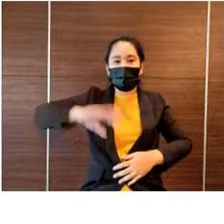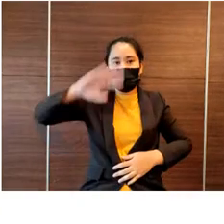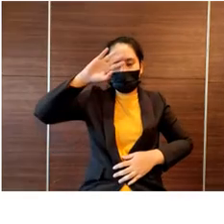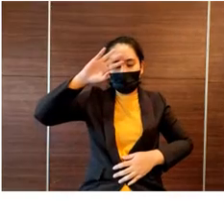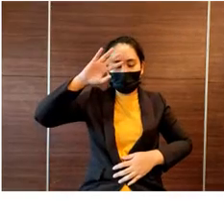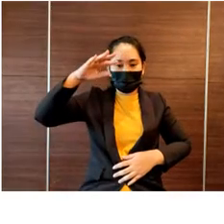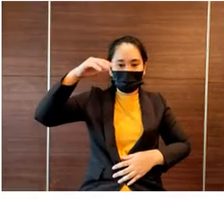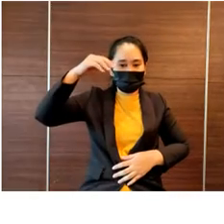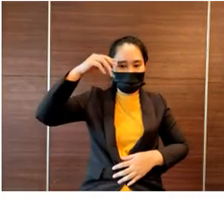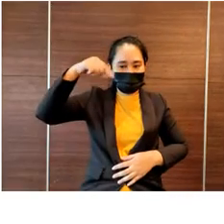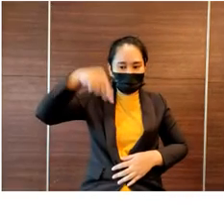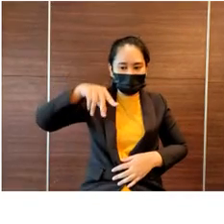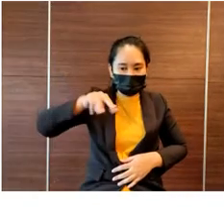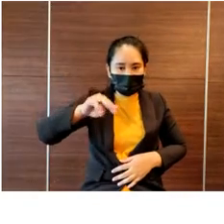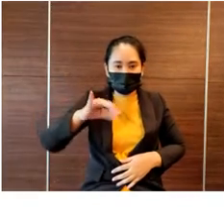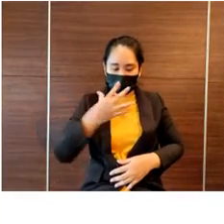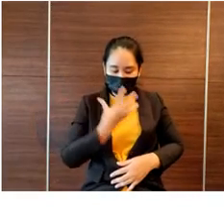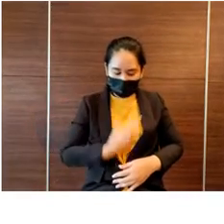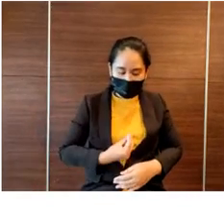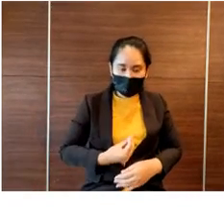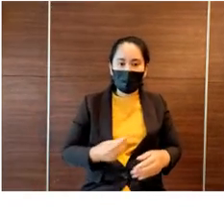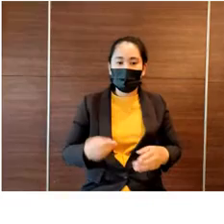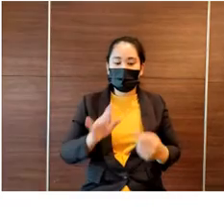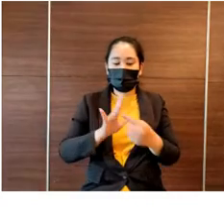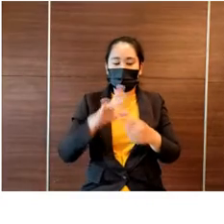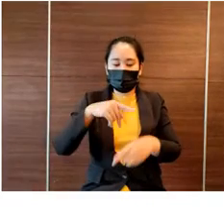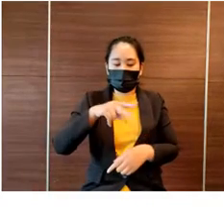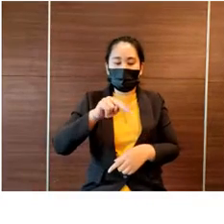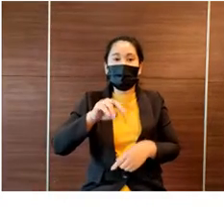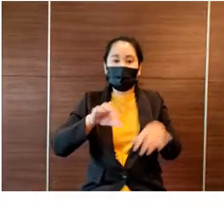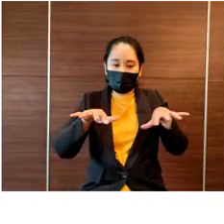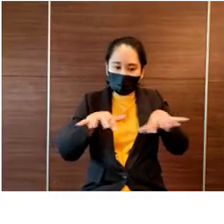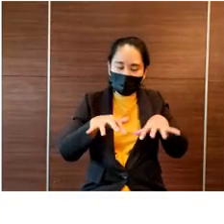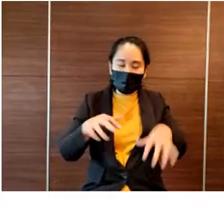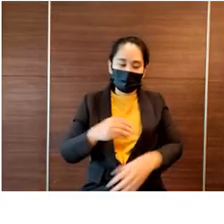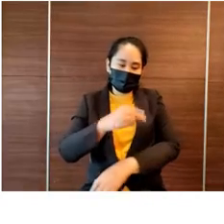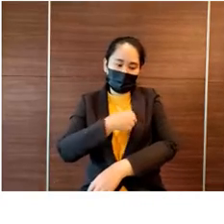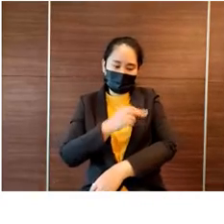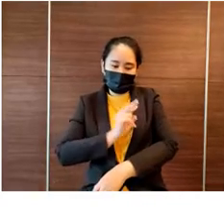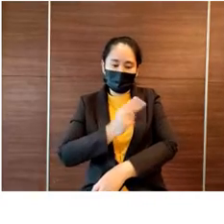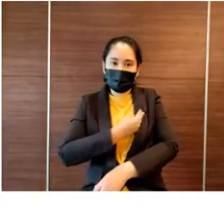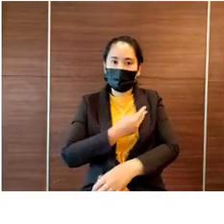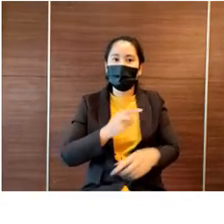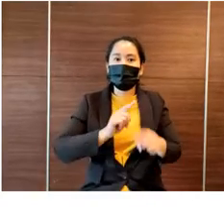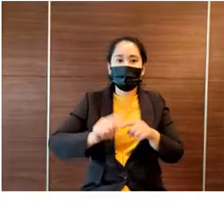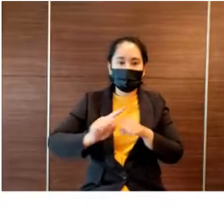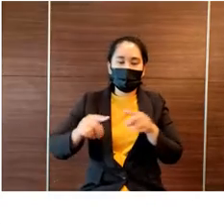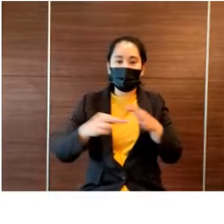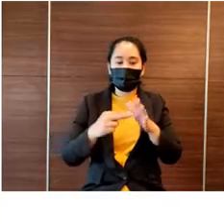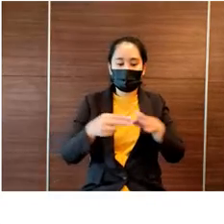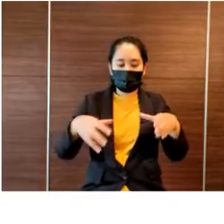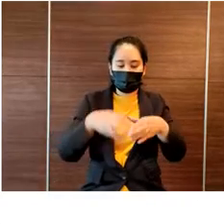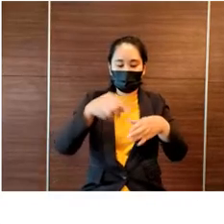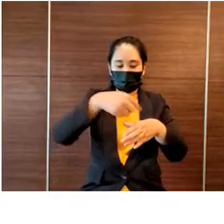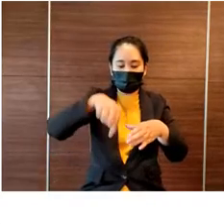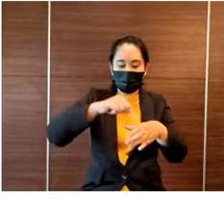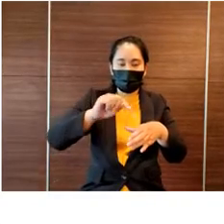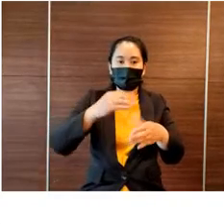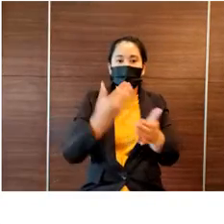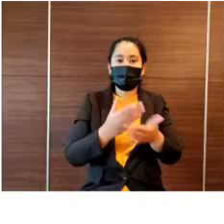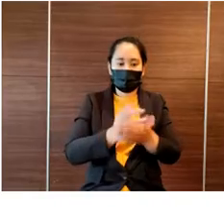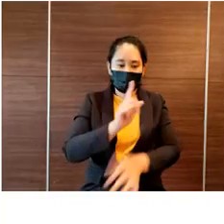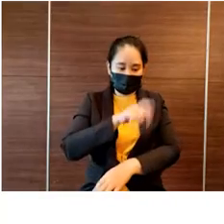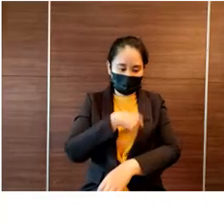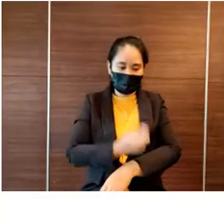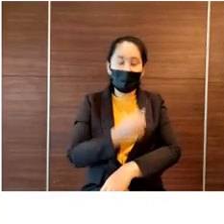าะแพนิคเนาะหรือว่าไบโพล่าเนาะมันต้องรักษาด้วยกลุ่มยากลุ่มนี้แต่เราต้องจ่ายเงินเ